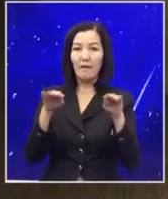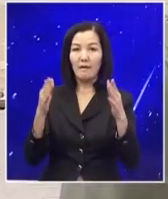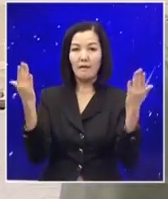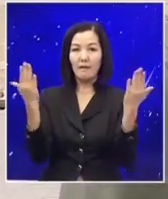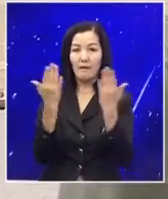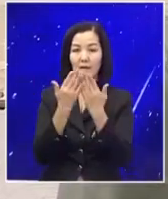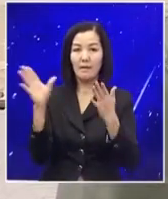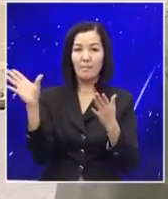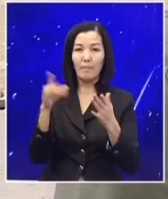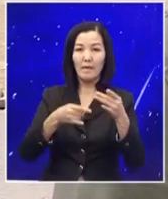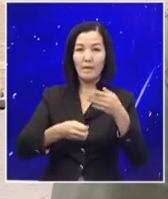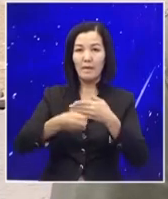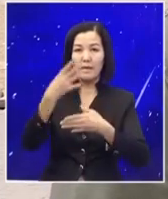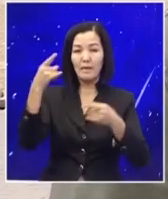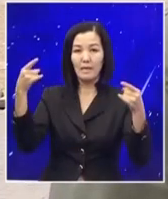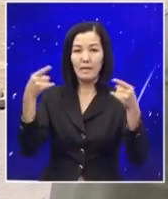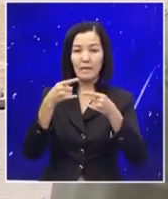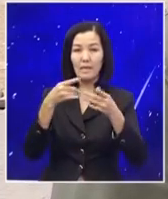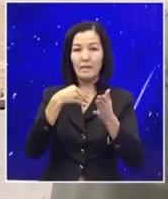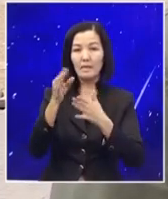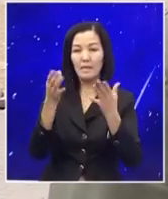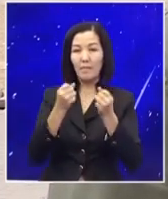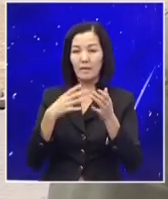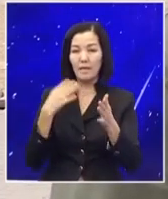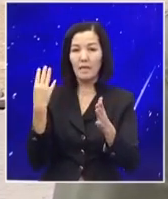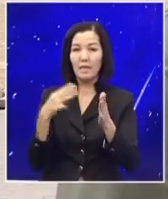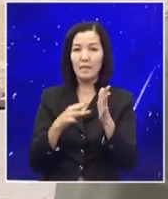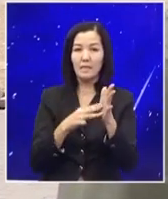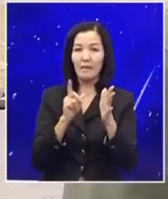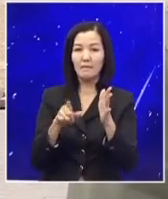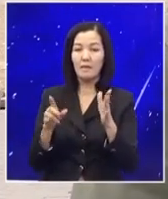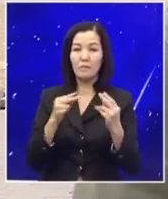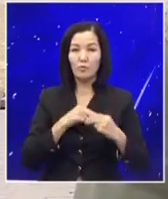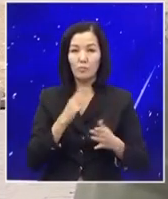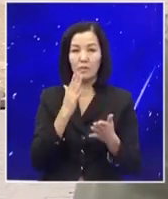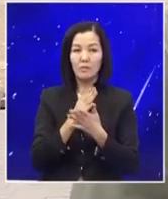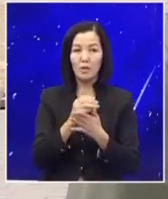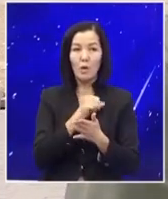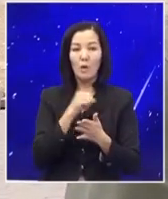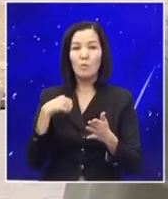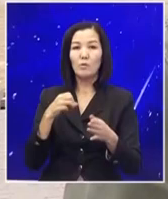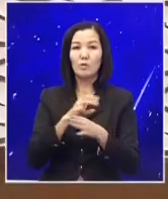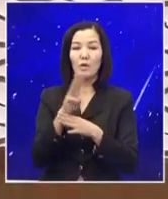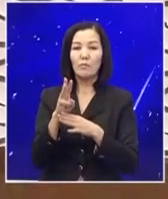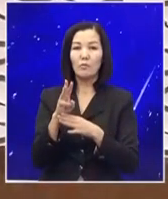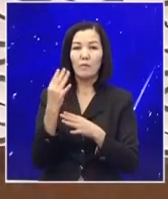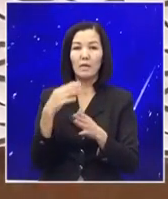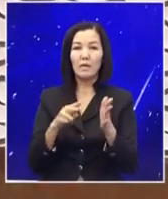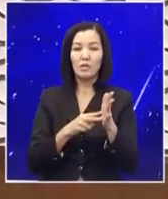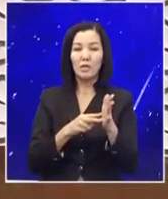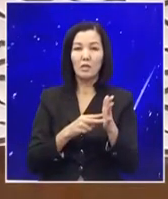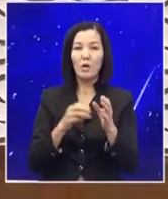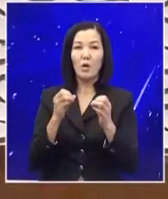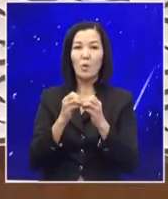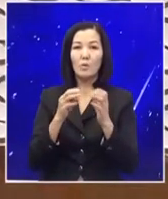алынады. Дегізі бойынша адам 48 адам істеп отыр. Өзін қамтамасыз ету бойынша 47 адам. 18